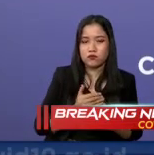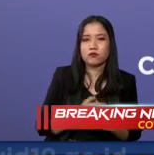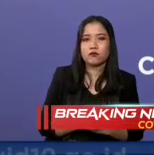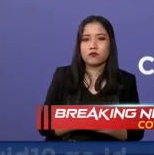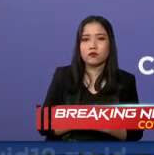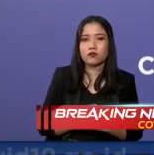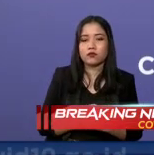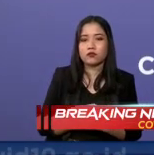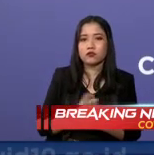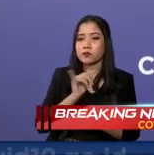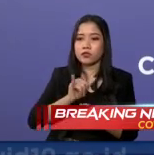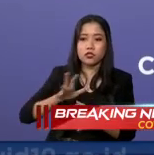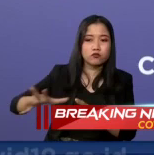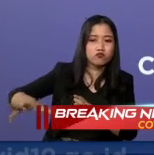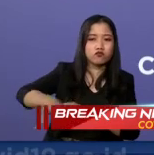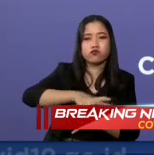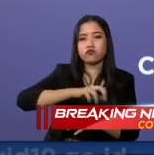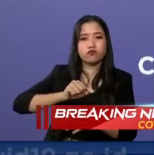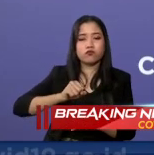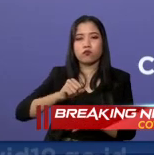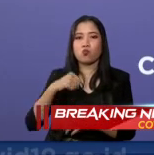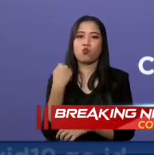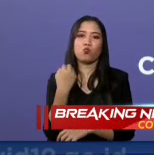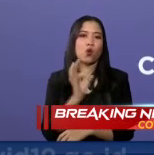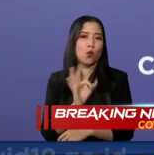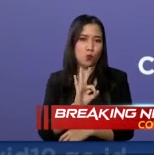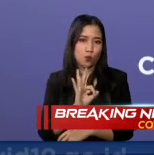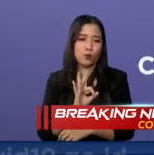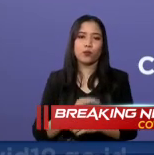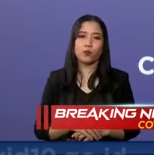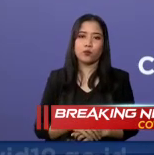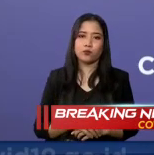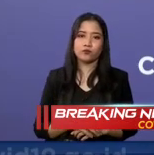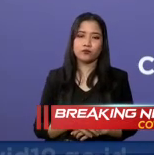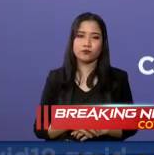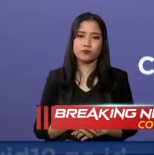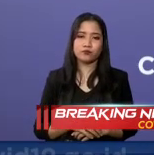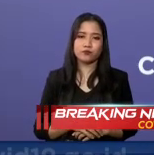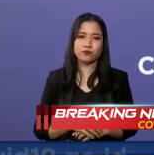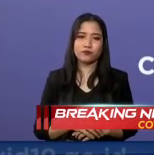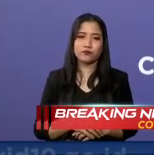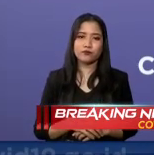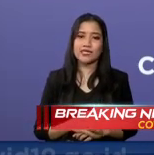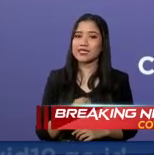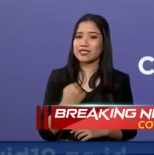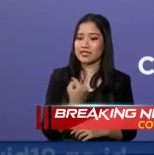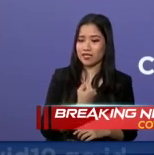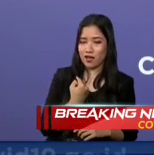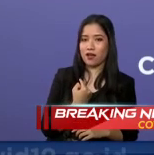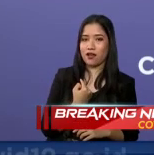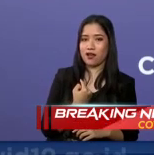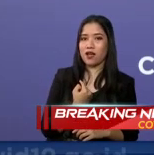menjangkau 100% kontak Rap Hai Oleh karena itu kita harus merubah